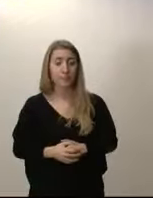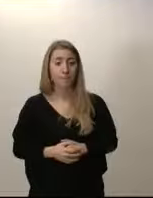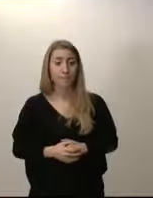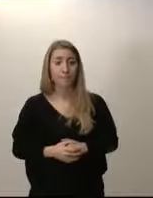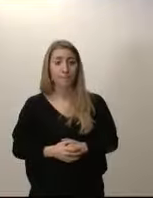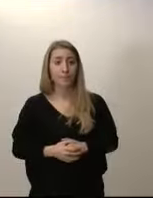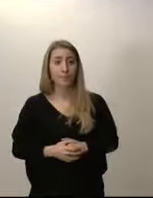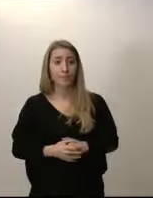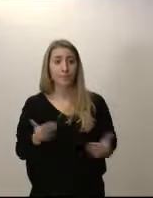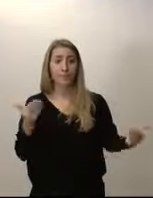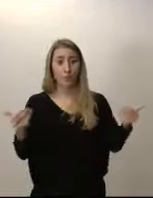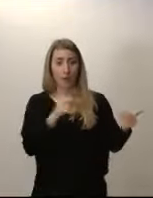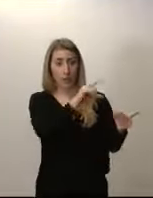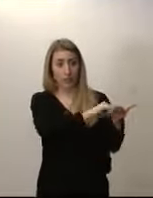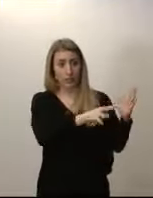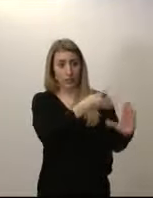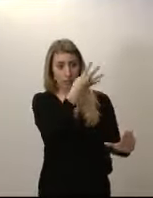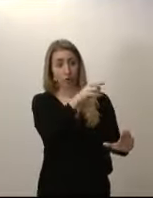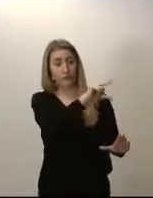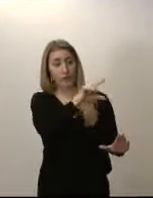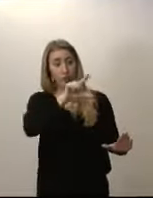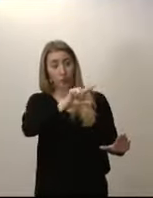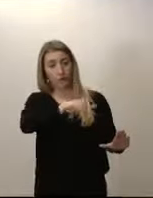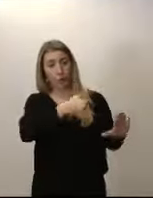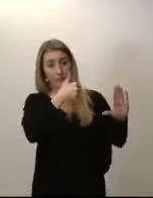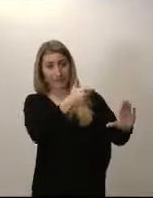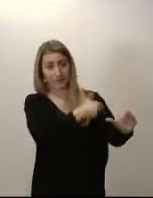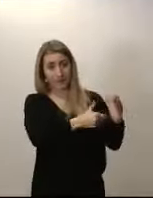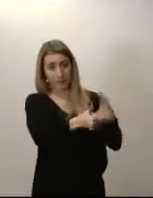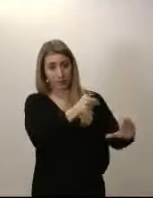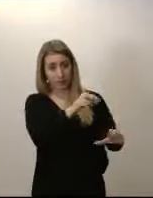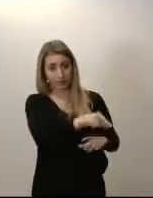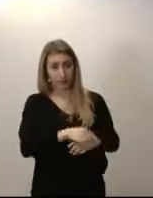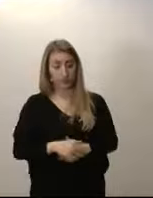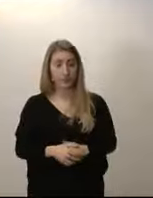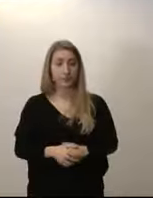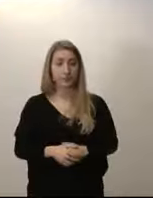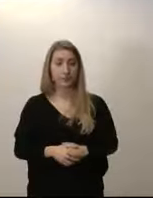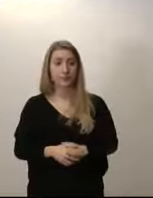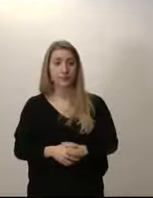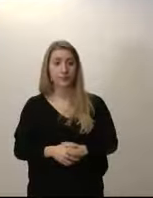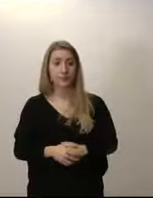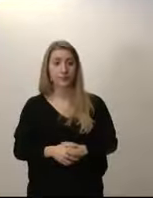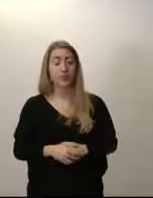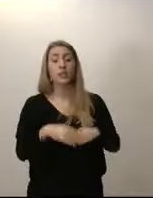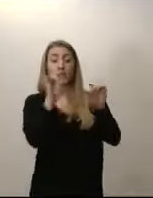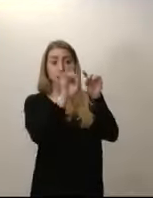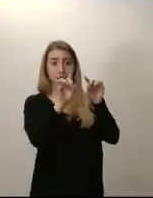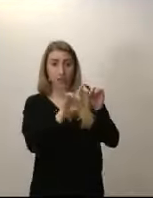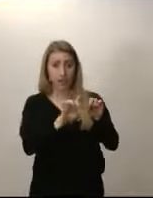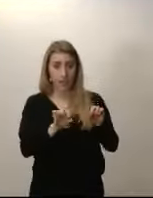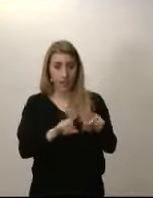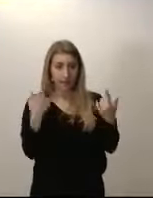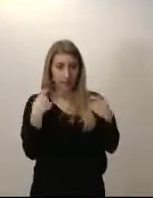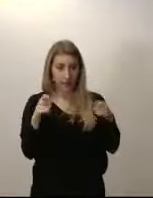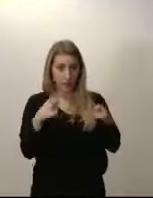comparé aux 22,6 millions de dépenses d'investissement en 2014. Donc le détail des dépenses